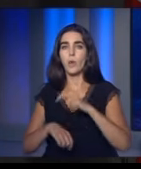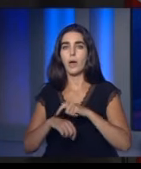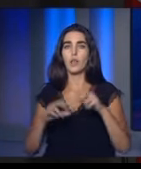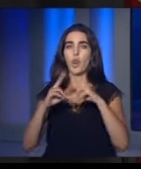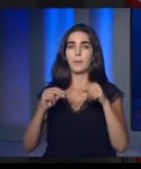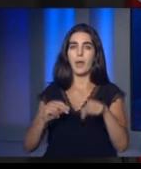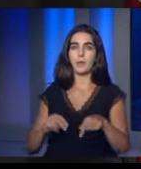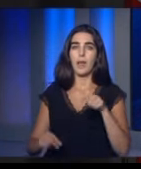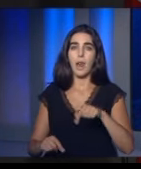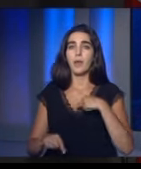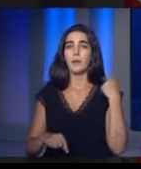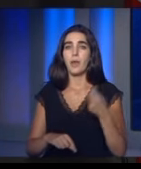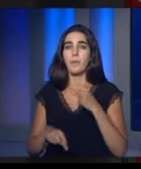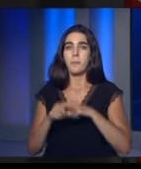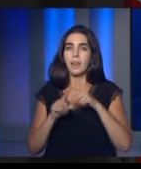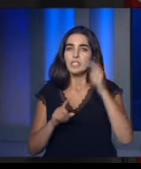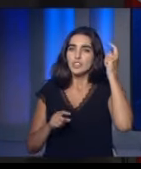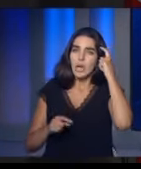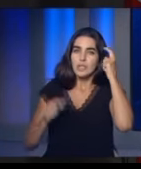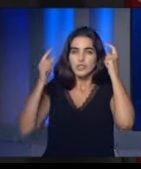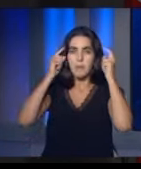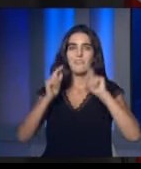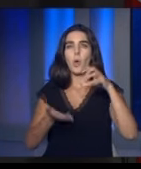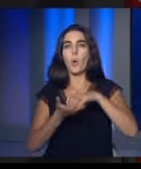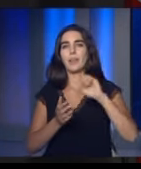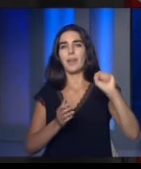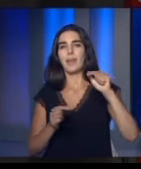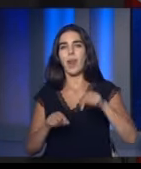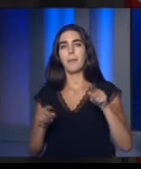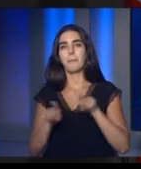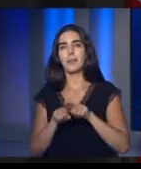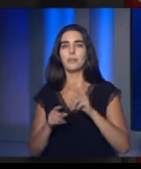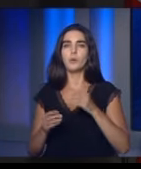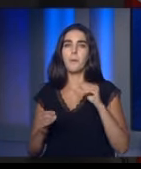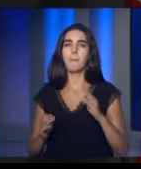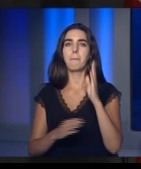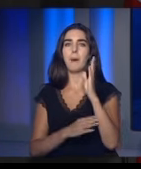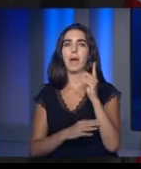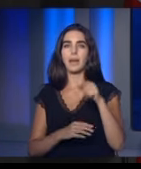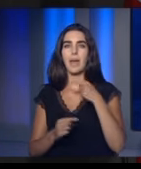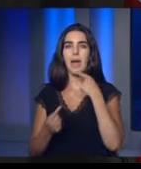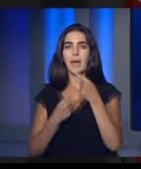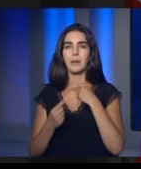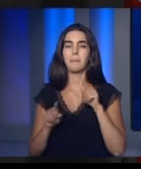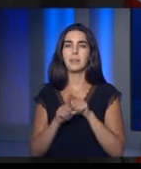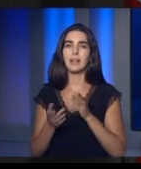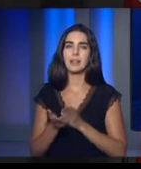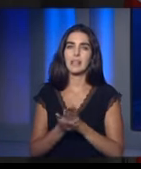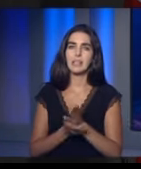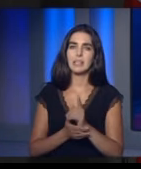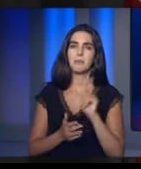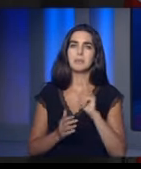لإلي، وعطتني أمل كتير إنه نحن في كتير شغل فينا نشتغله سوا. وبحب كمان